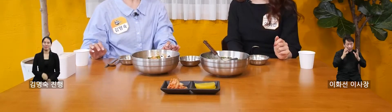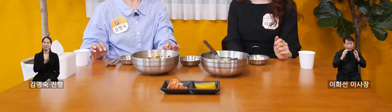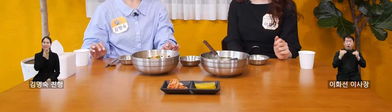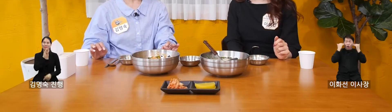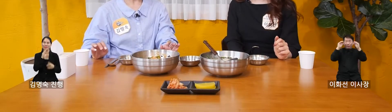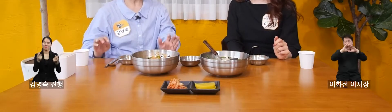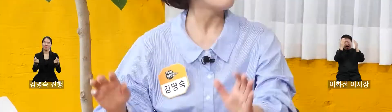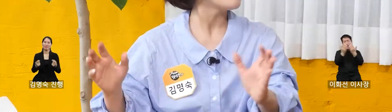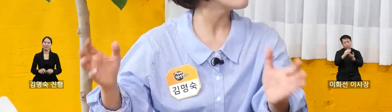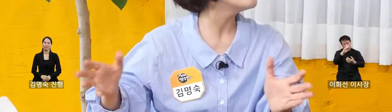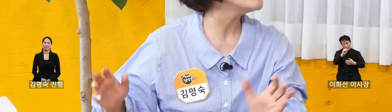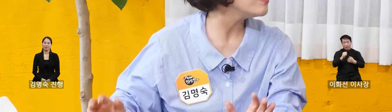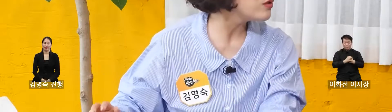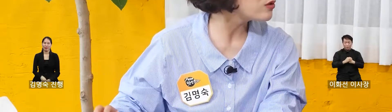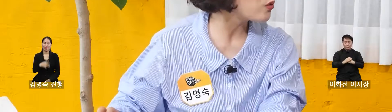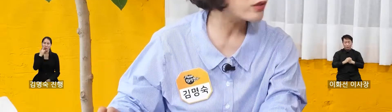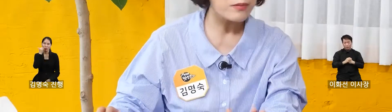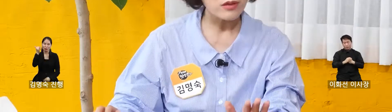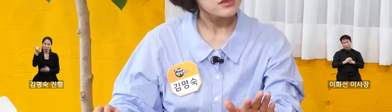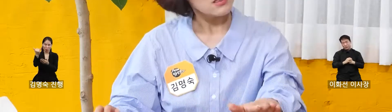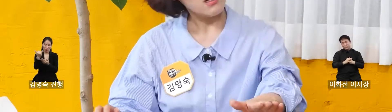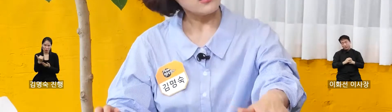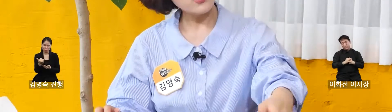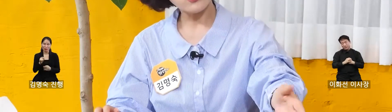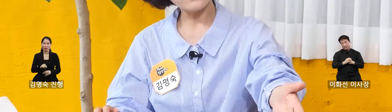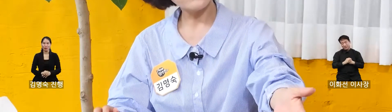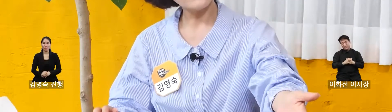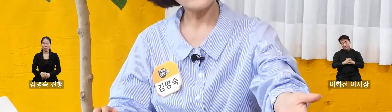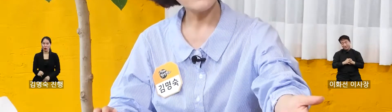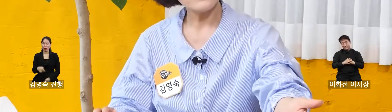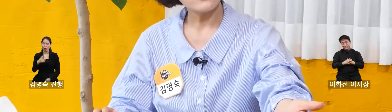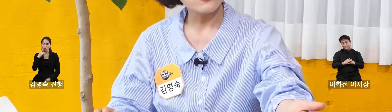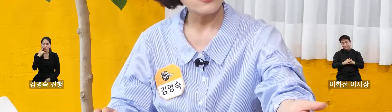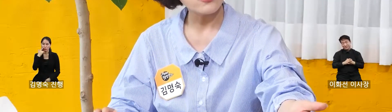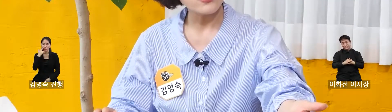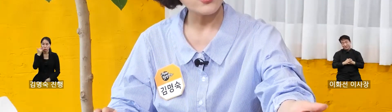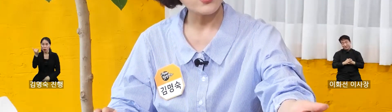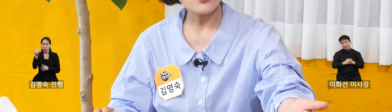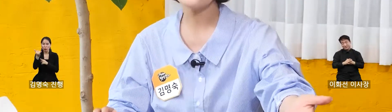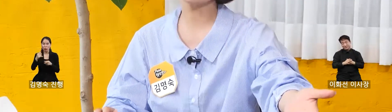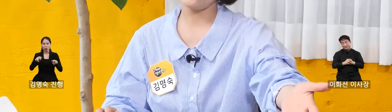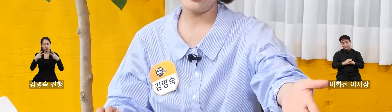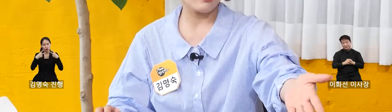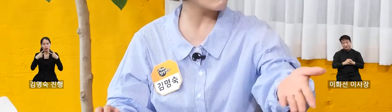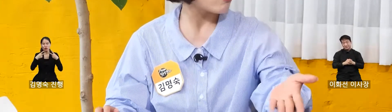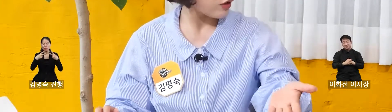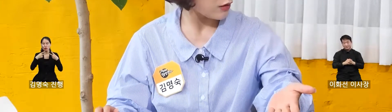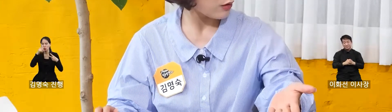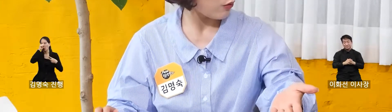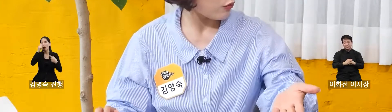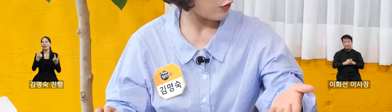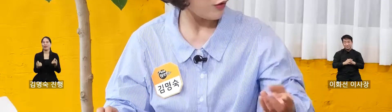좋아하고 네, 엄마 부모님들도 오시면 아 요건 부모님들도 요거 좋아하실 것